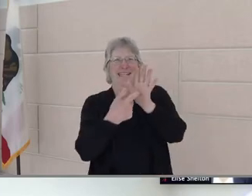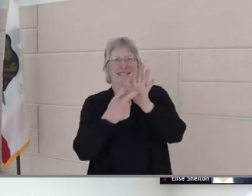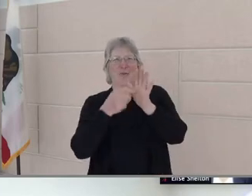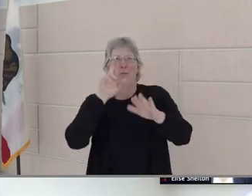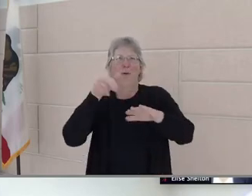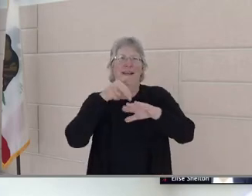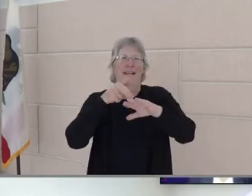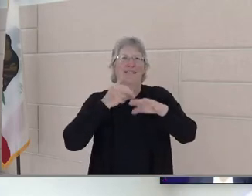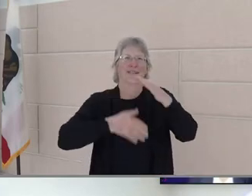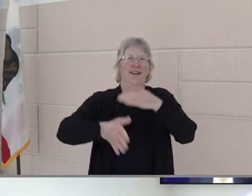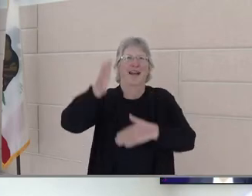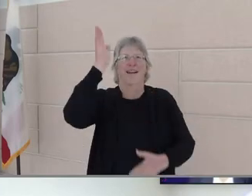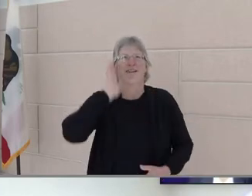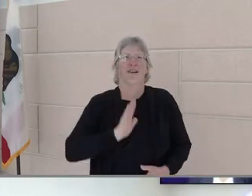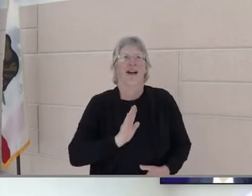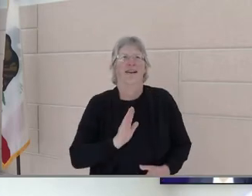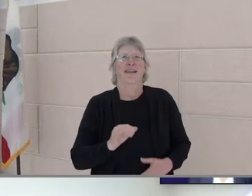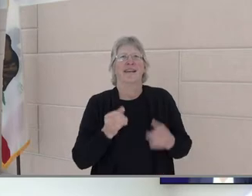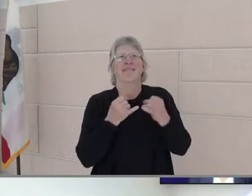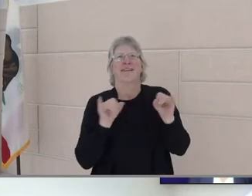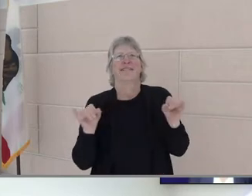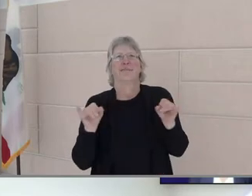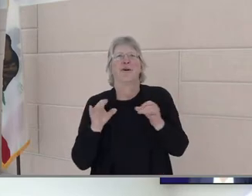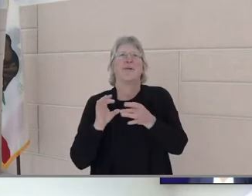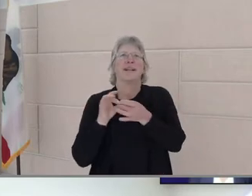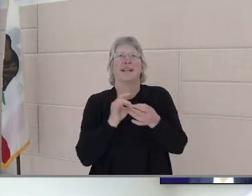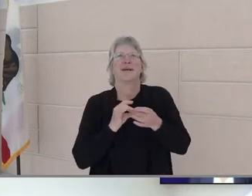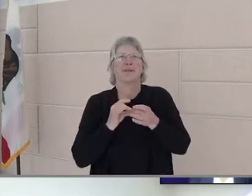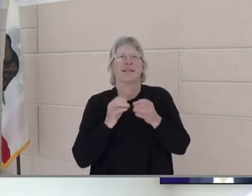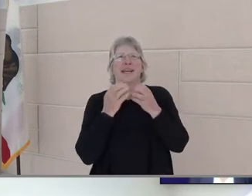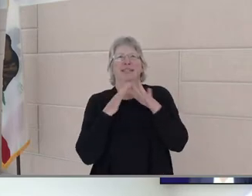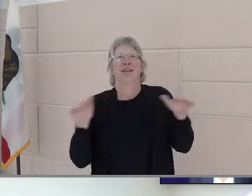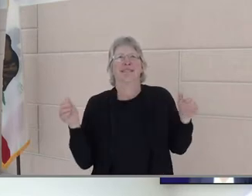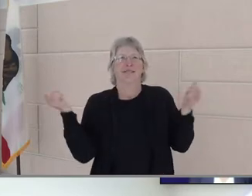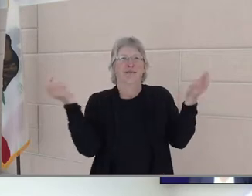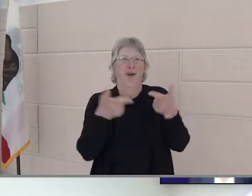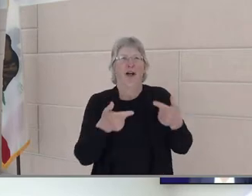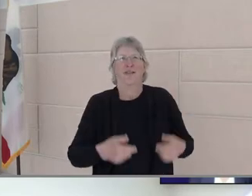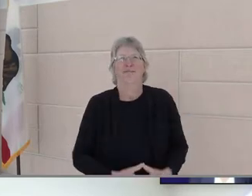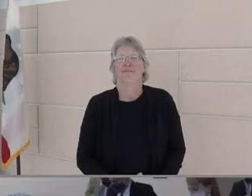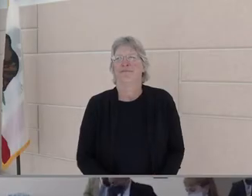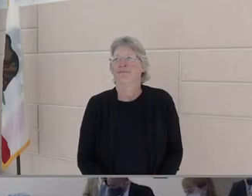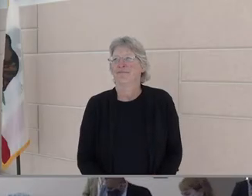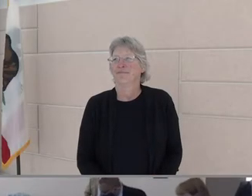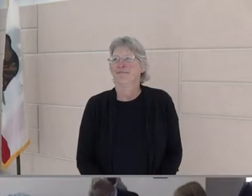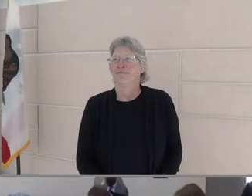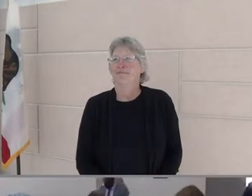stands one nation under God indivisible with liberty and justice for all